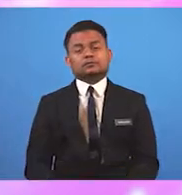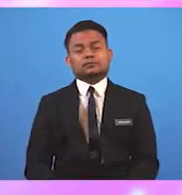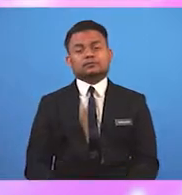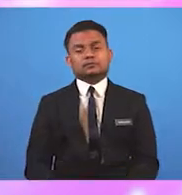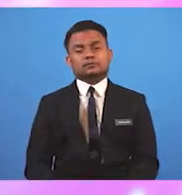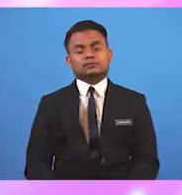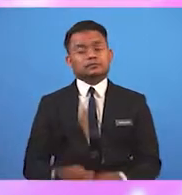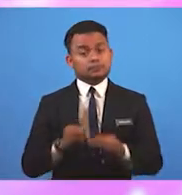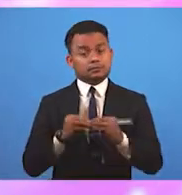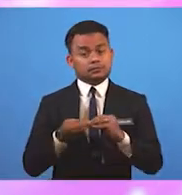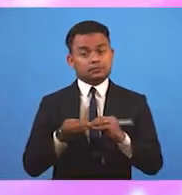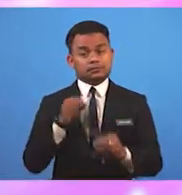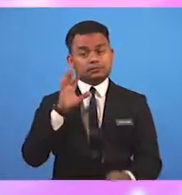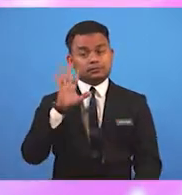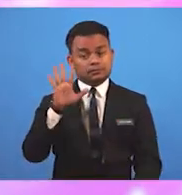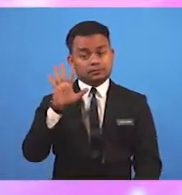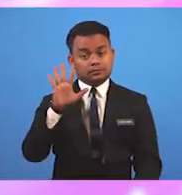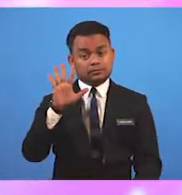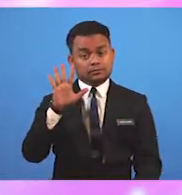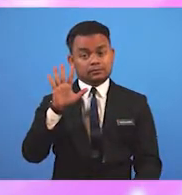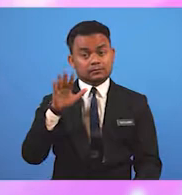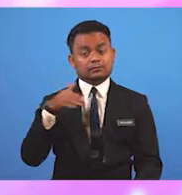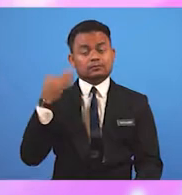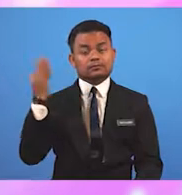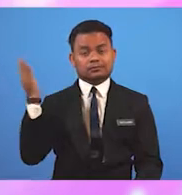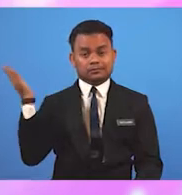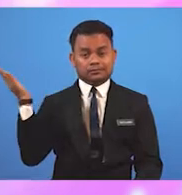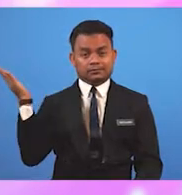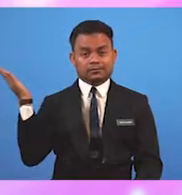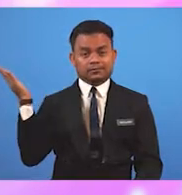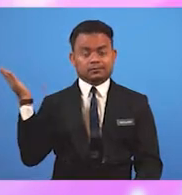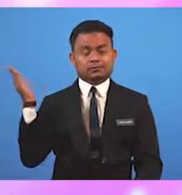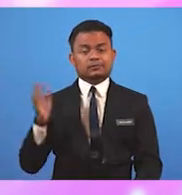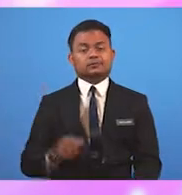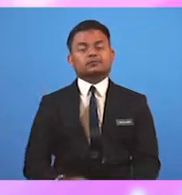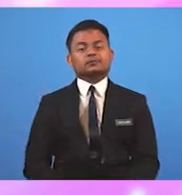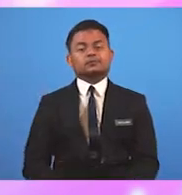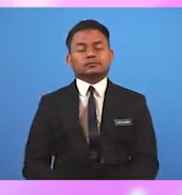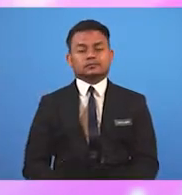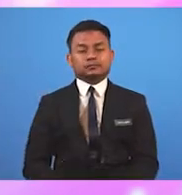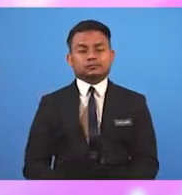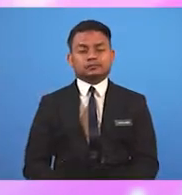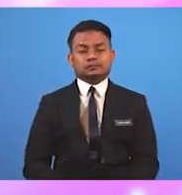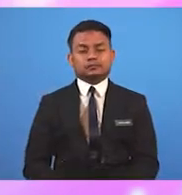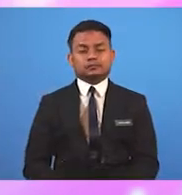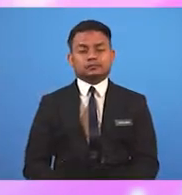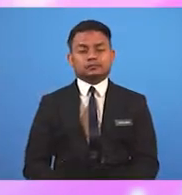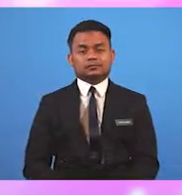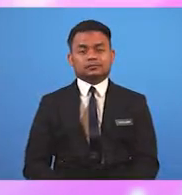pelanggan melakukan pembelian minuman ringan menggunakan mesin layan